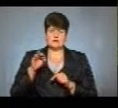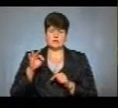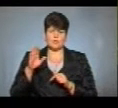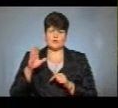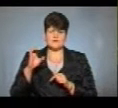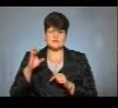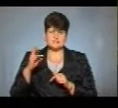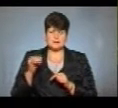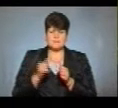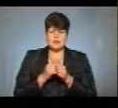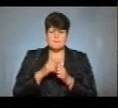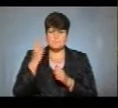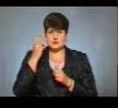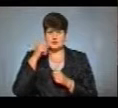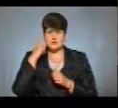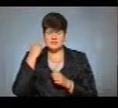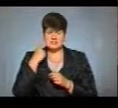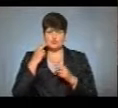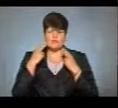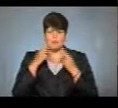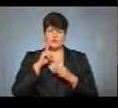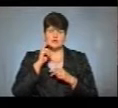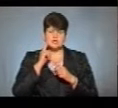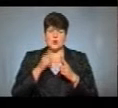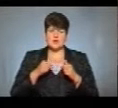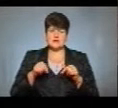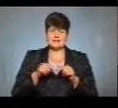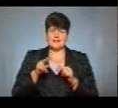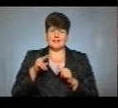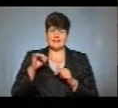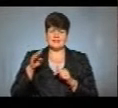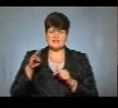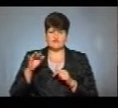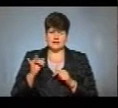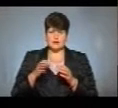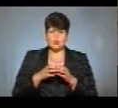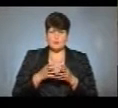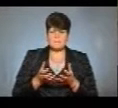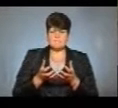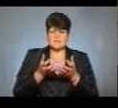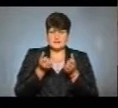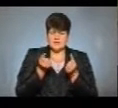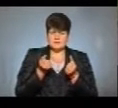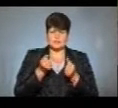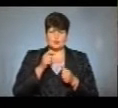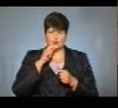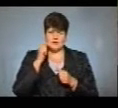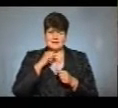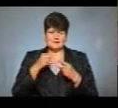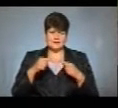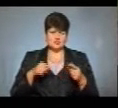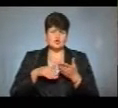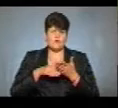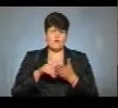Біля посольства Російської Федерації українська молодіжна організація «Литви Зоря», група підтримки України при Союзі стрільців Литви та інші волонтери,